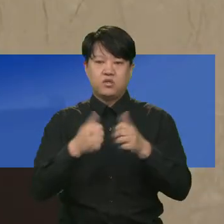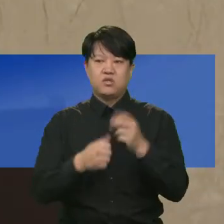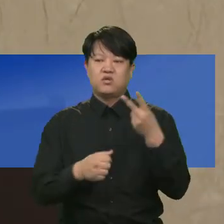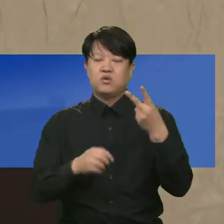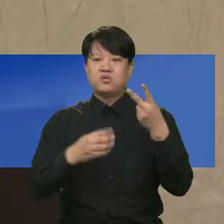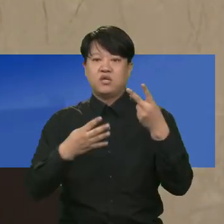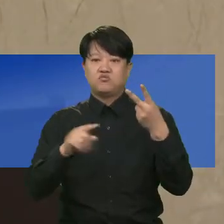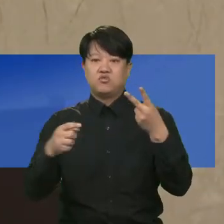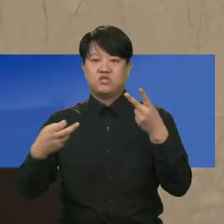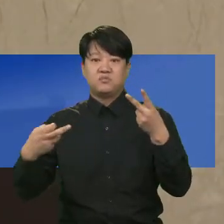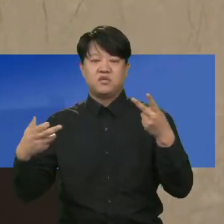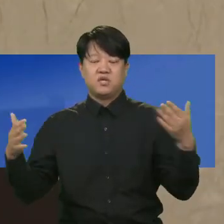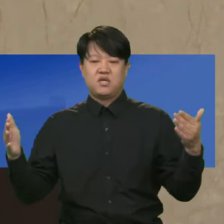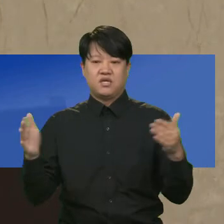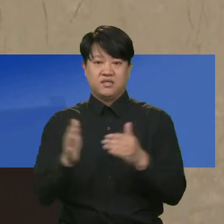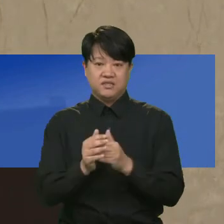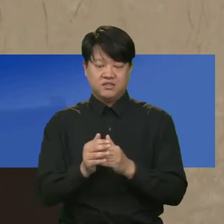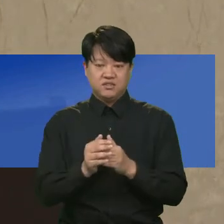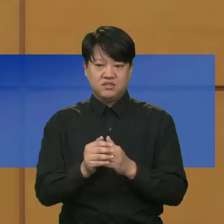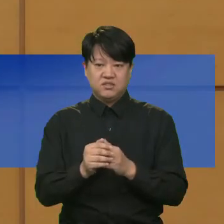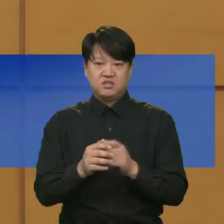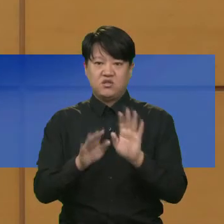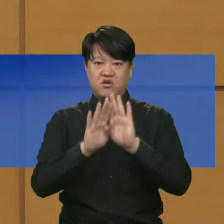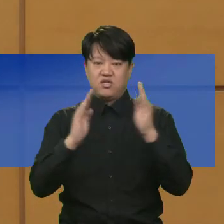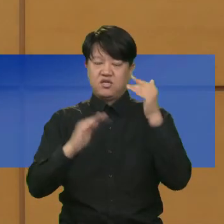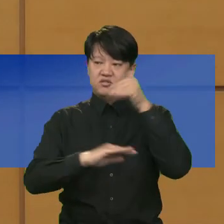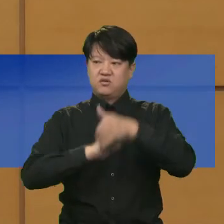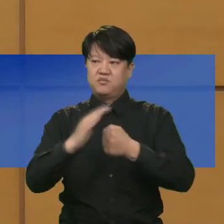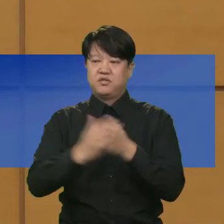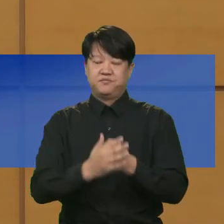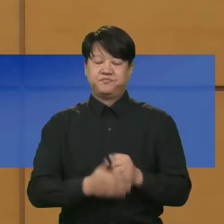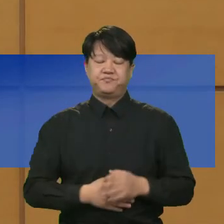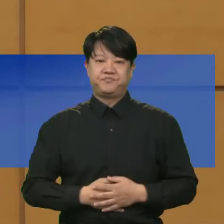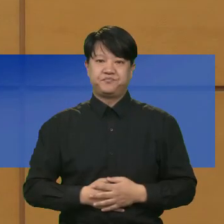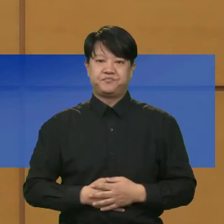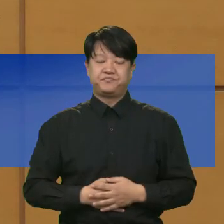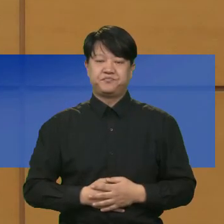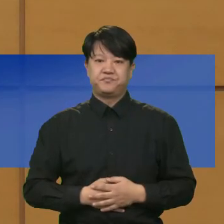첫 회 기 는 2월 4일부터 12일까지 9일간 열릴 예정입니다